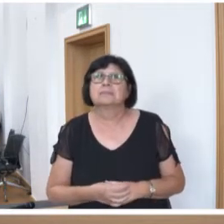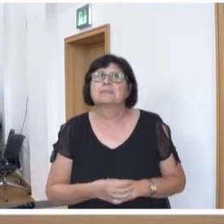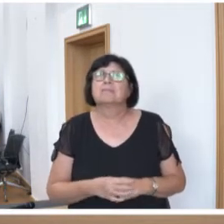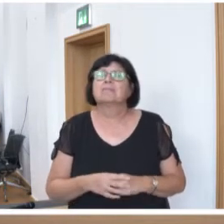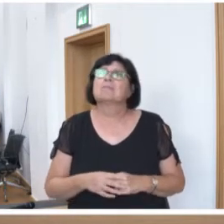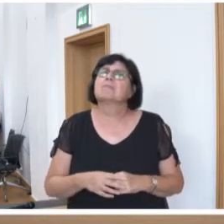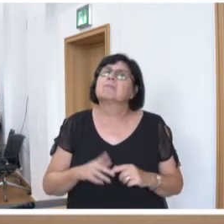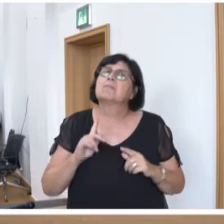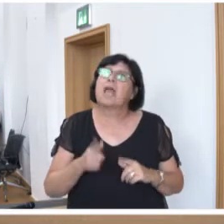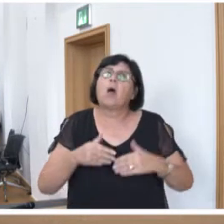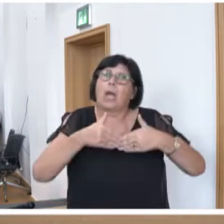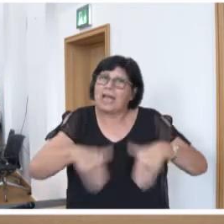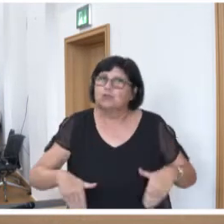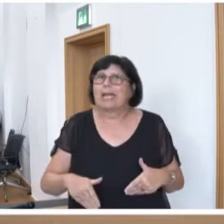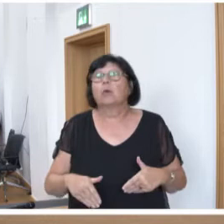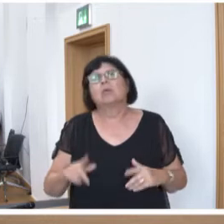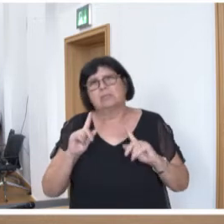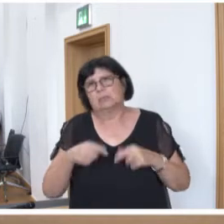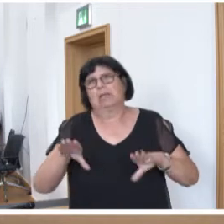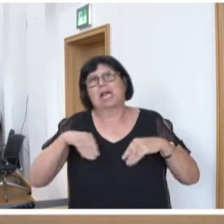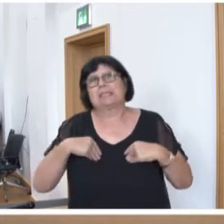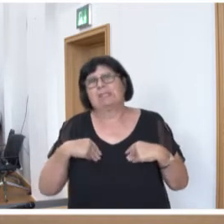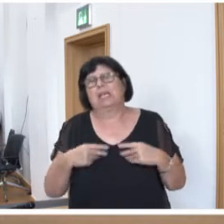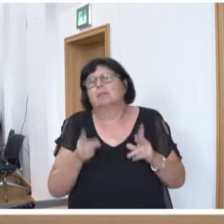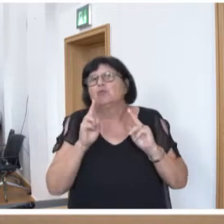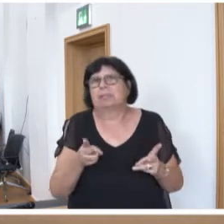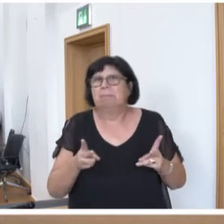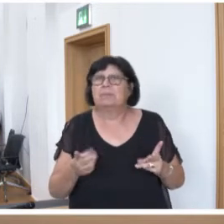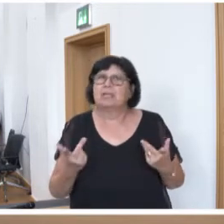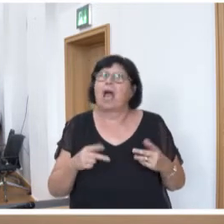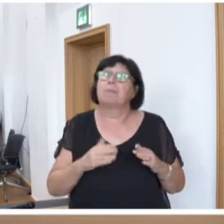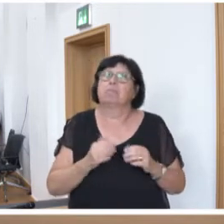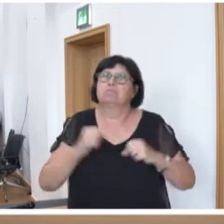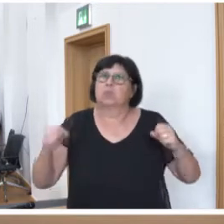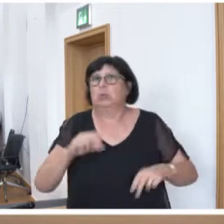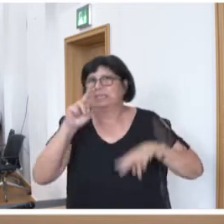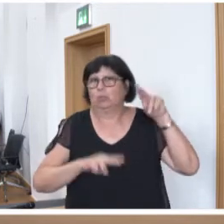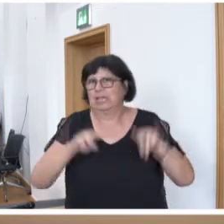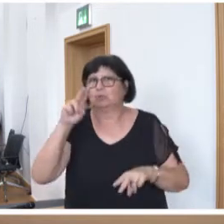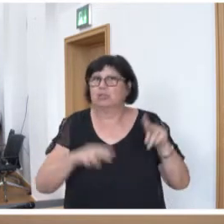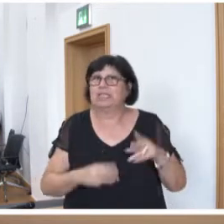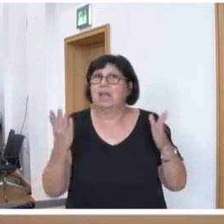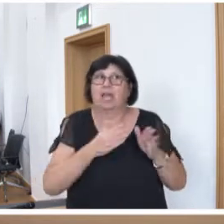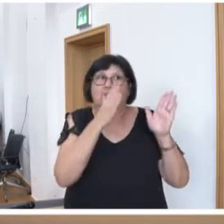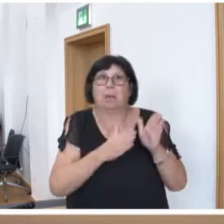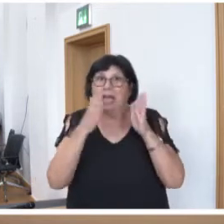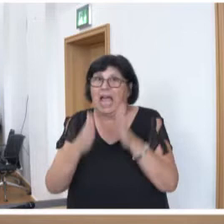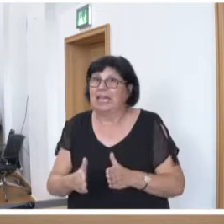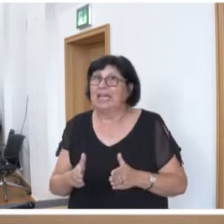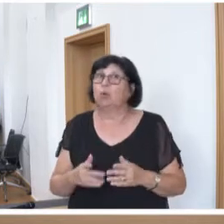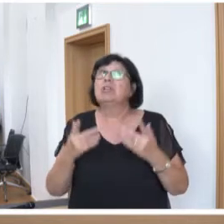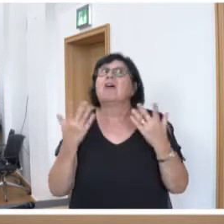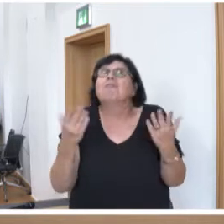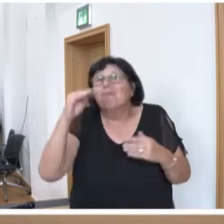Auf Einschränkungen müssen wir uns einlassen, keine Frage. Es macht aber einen großen Unterschied, in welchen Bereichen und in welchem Maße wir uns einschränken